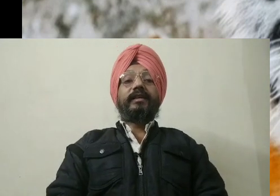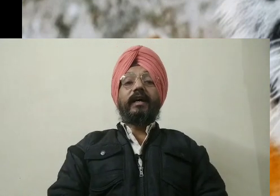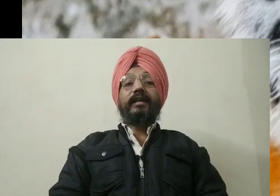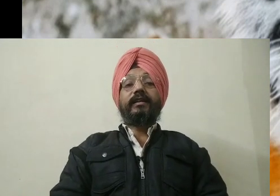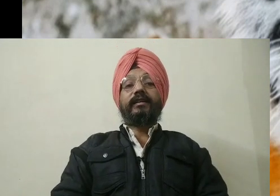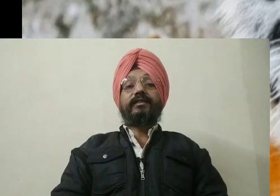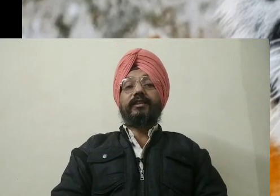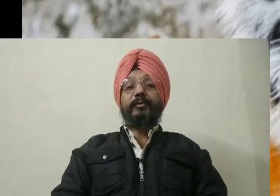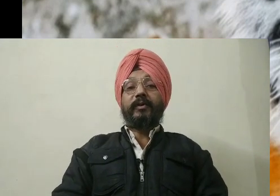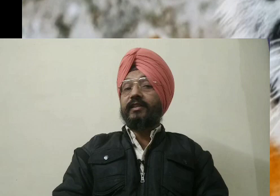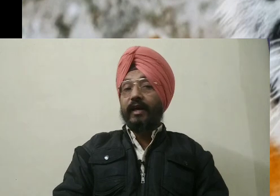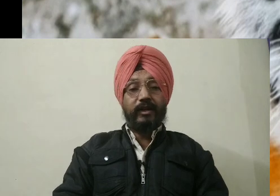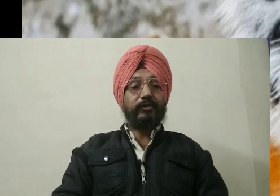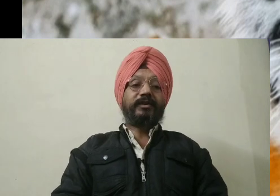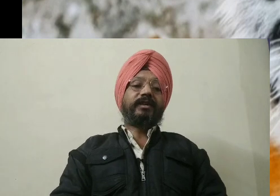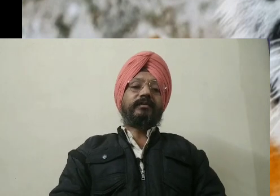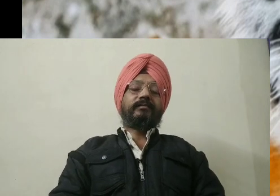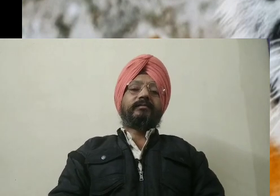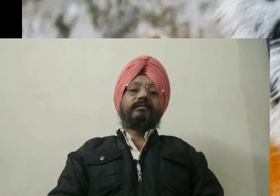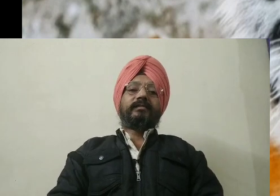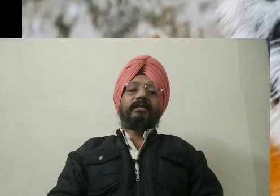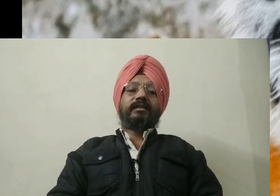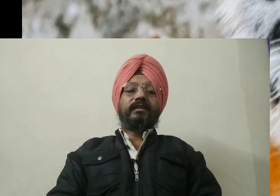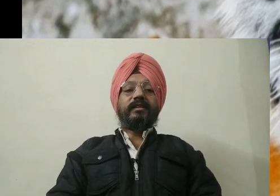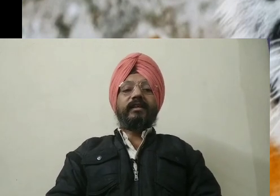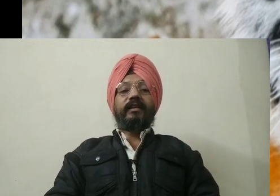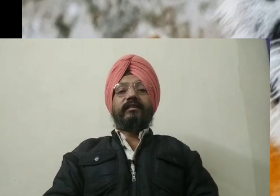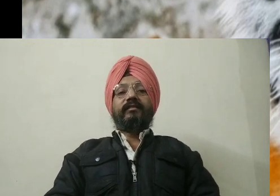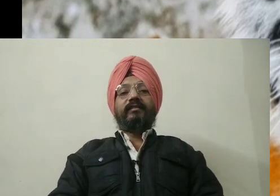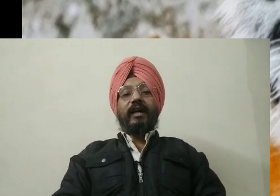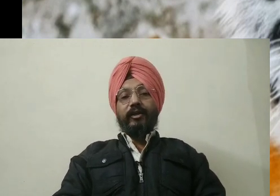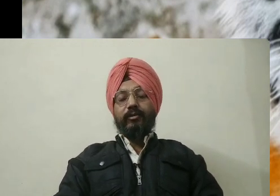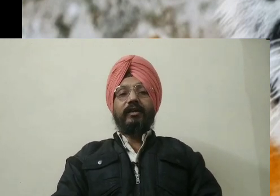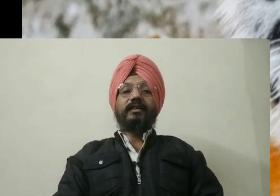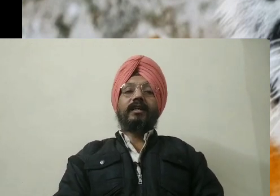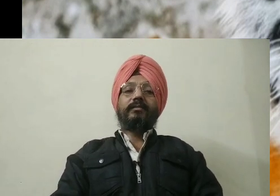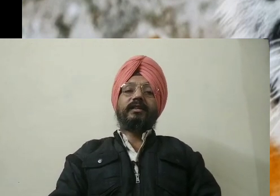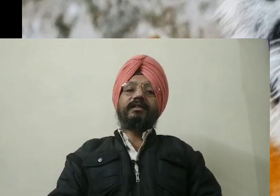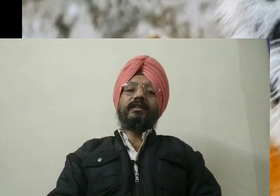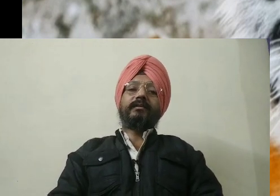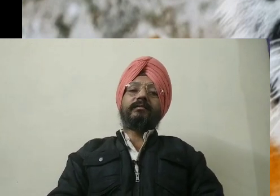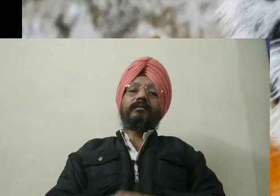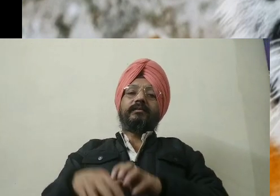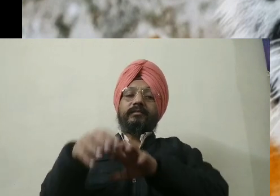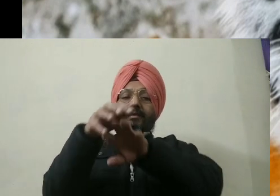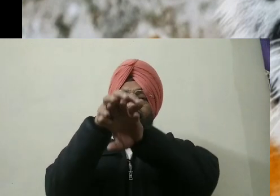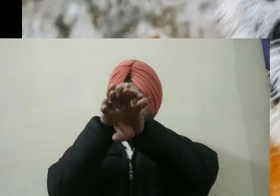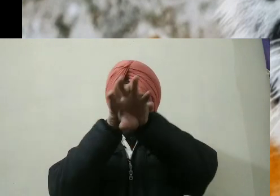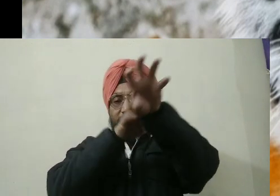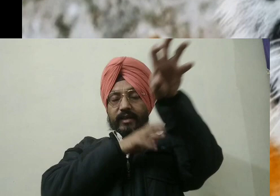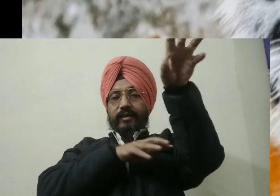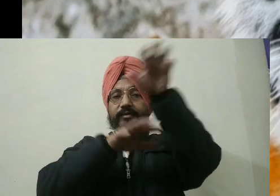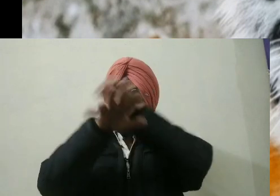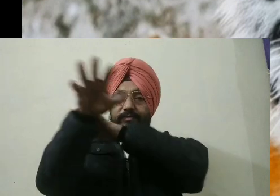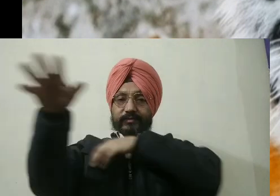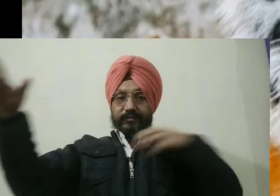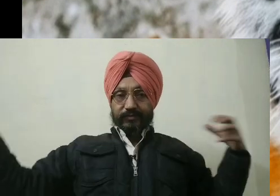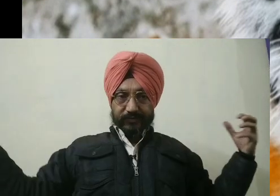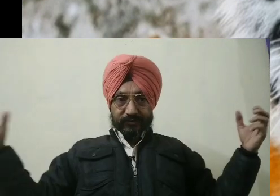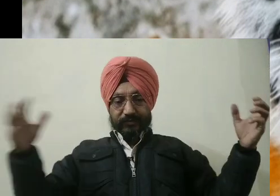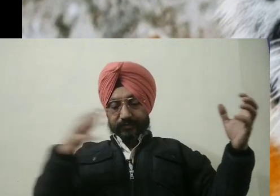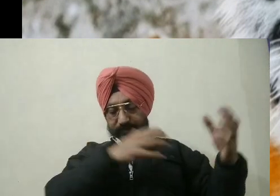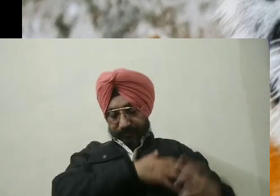याने टाइगर के शरीर पर धारियां होती हैं इसलिए धारियों का इशारा भी कीजिए टाइगर